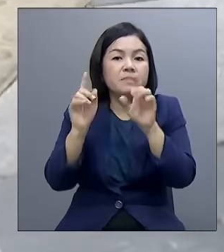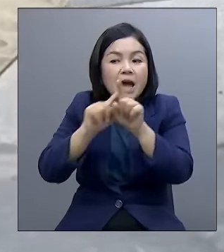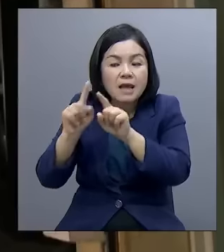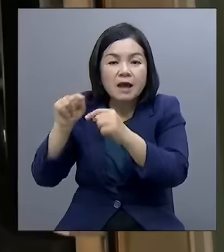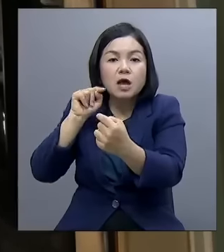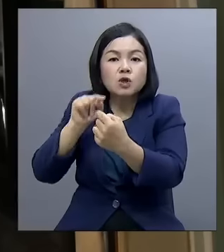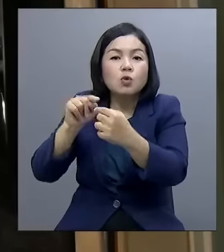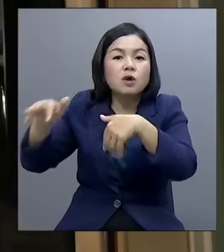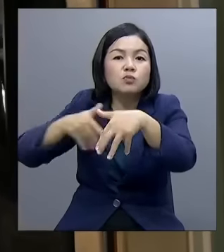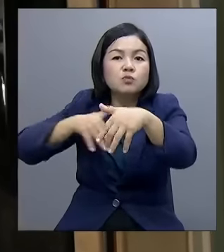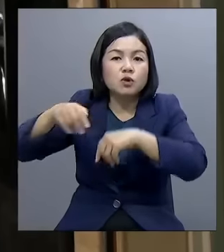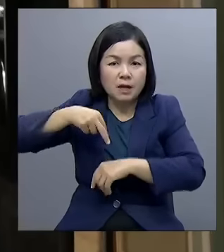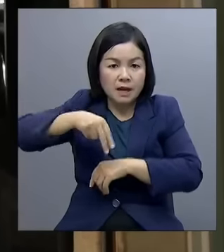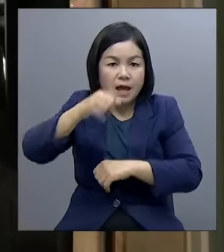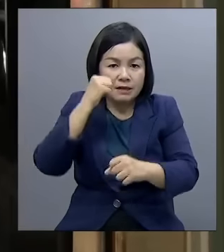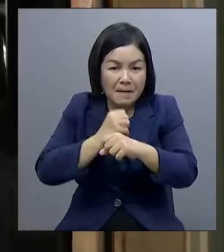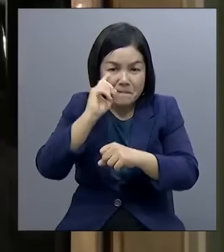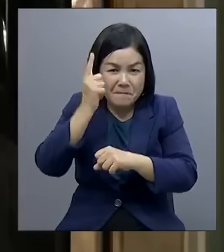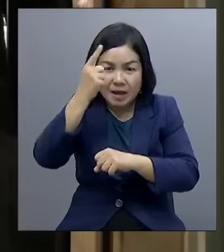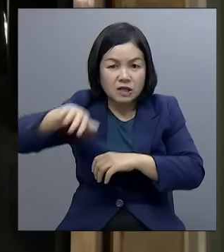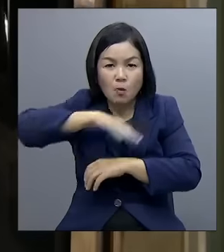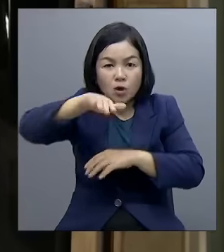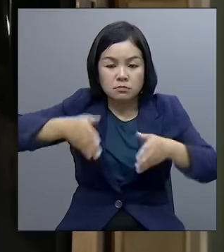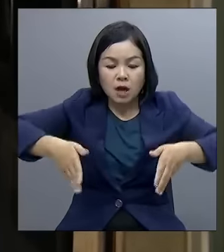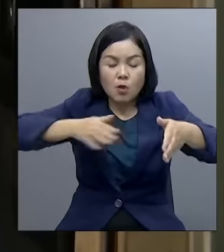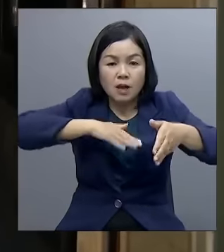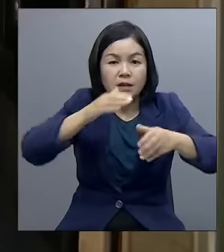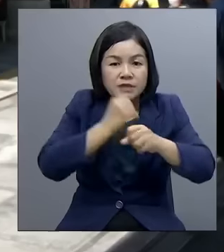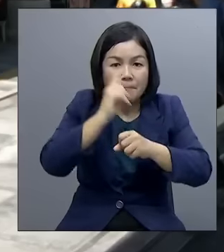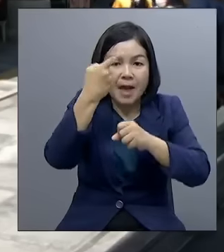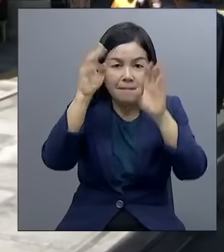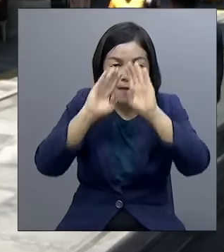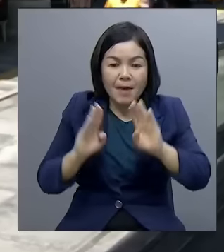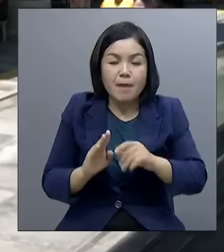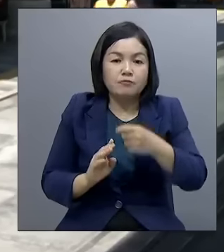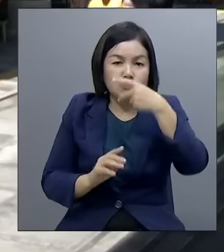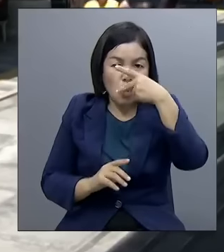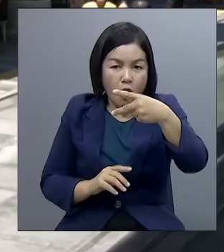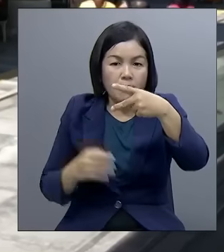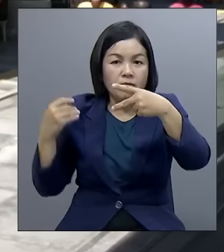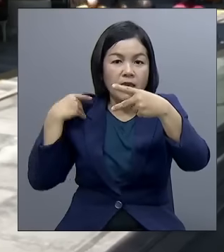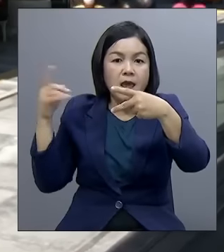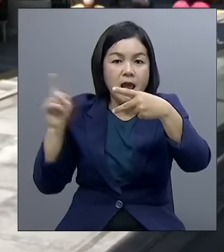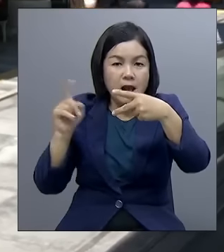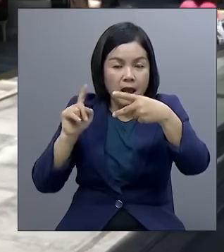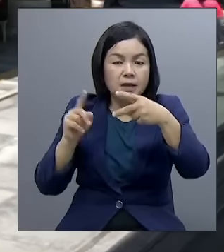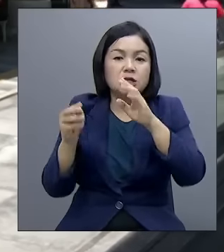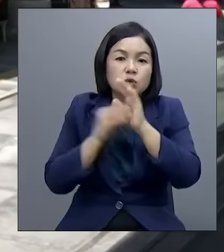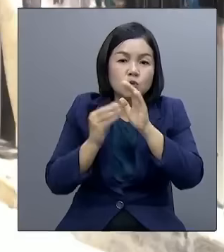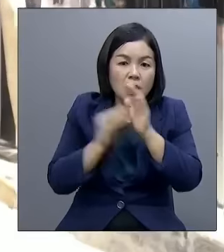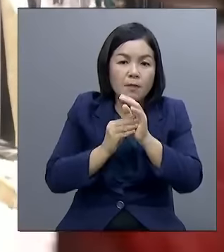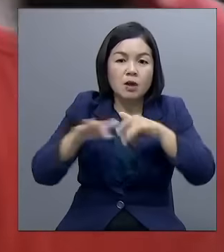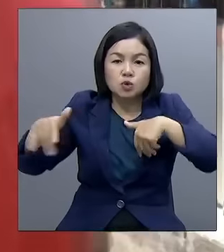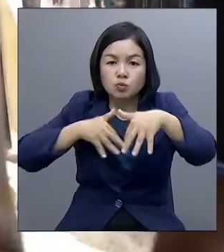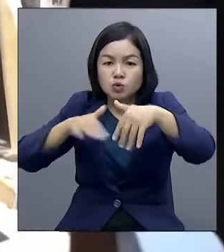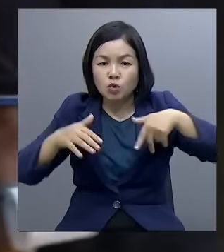ที่สำหรับการทำใหม่ทั้งเส้นทางค่ะมีการดำเนินการ2รูปแบบด้วยกันโดยในส่วนพื้นที่ชั้นในและเส้นทางที่มีผู้คน